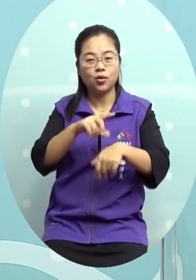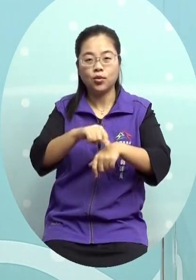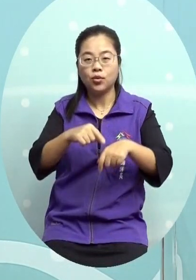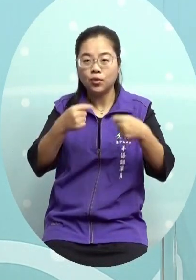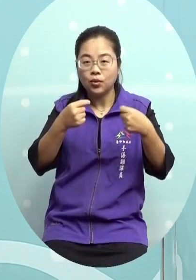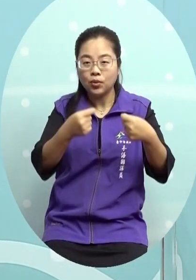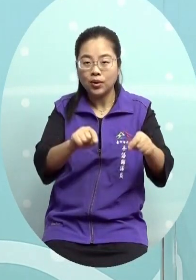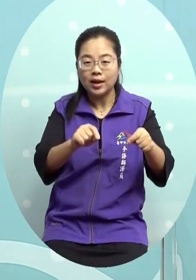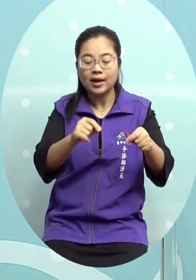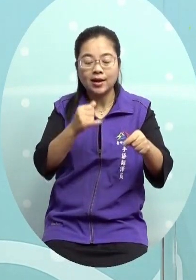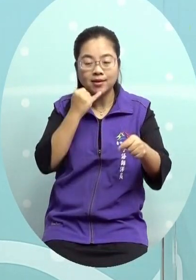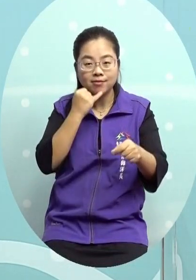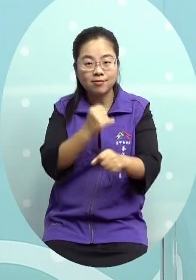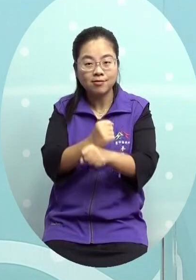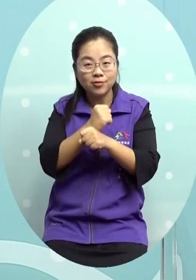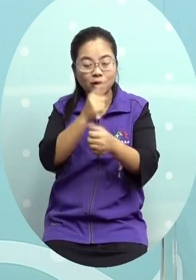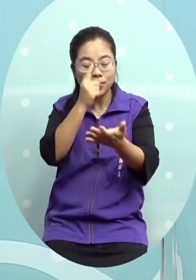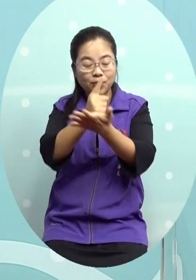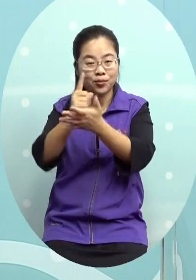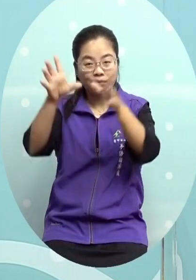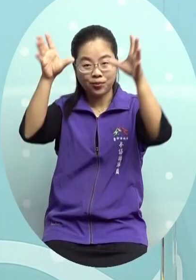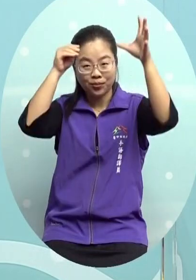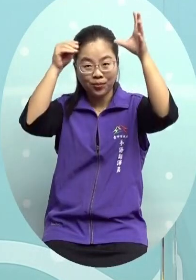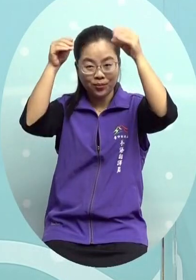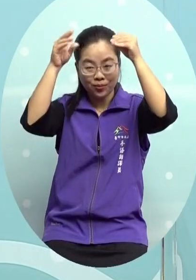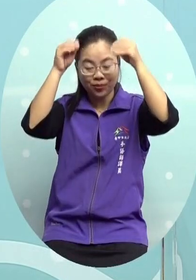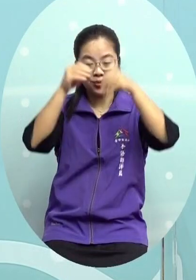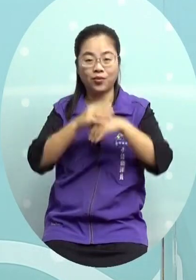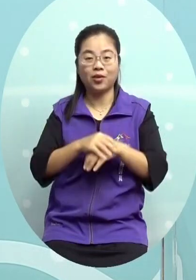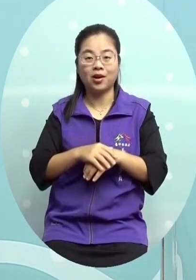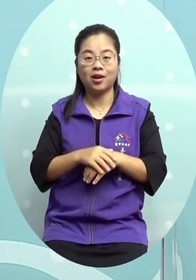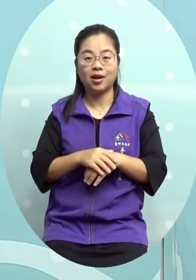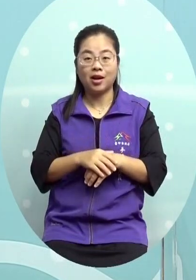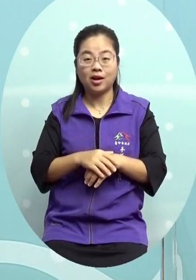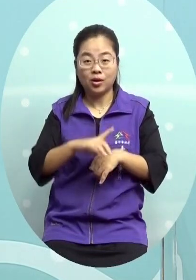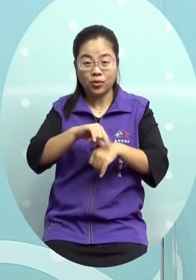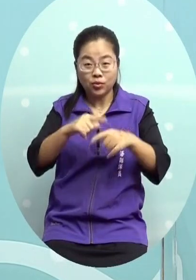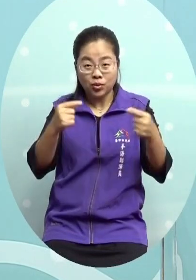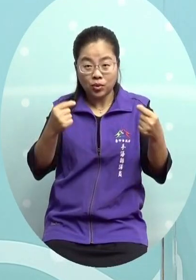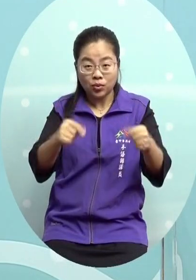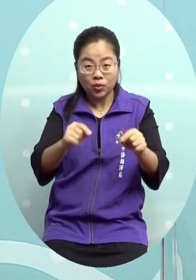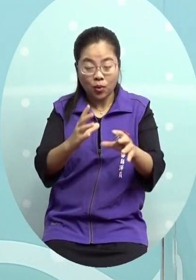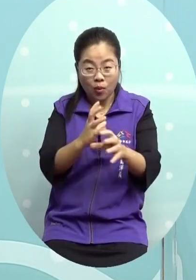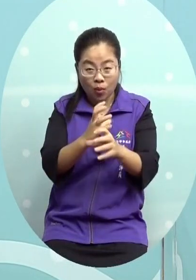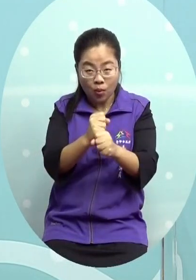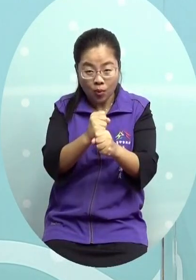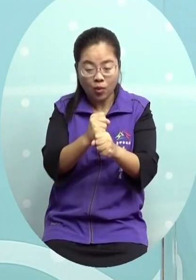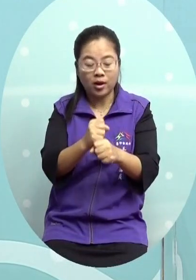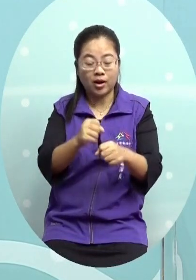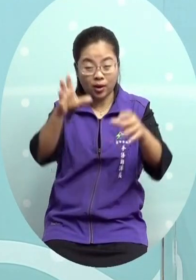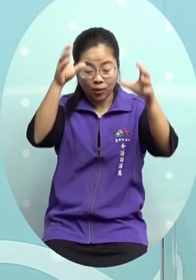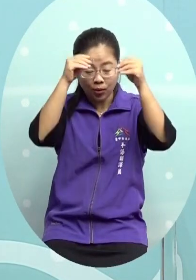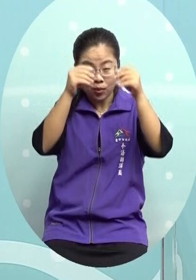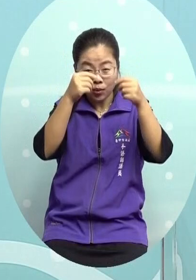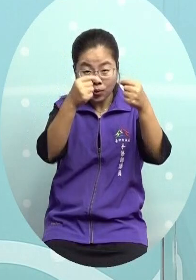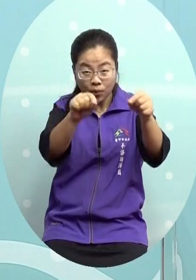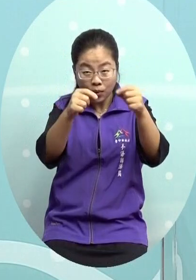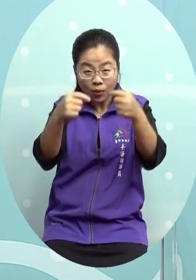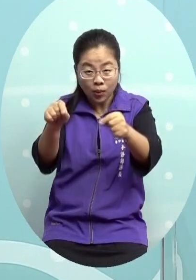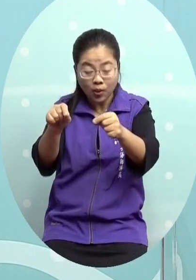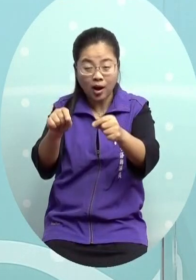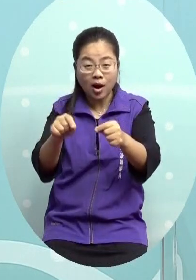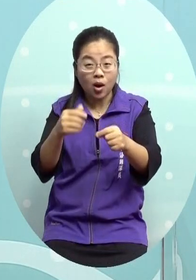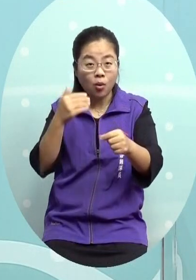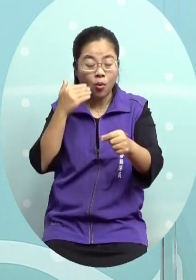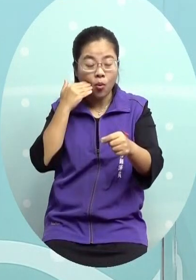时间能够关注每一个资讯的情况之下，越是特殊耸动或片段的资讯，是比较容